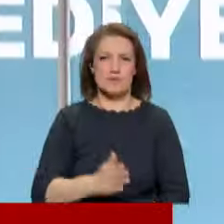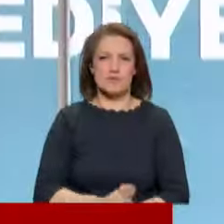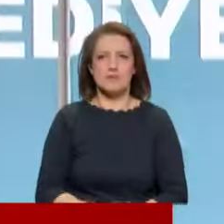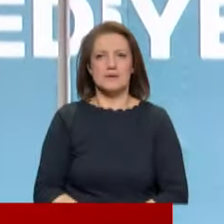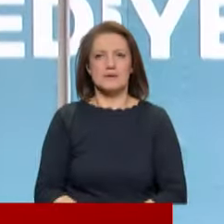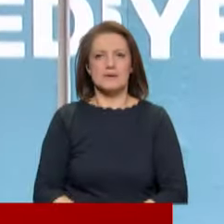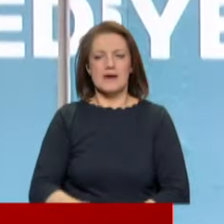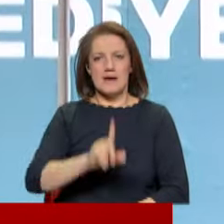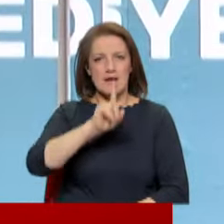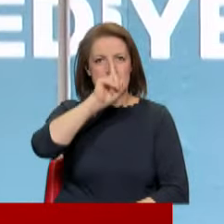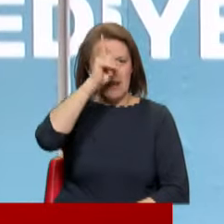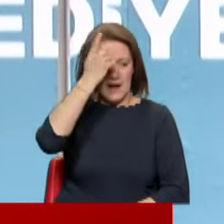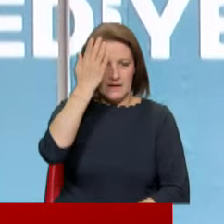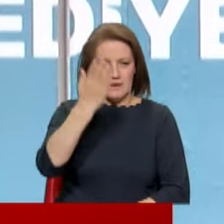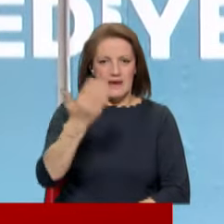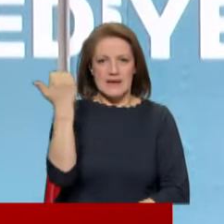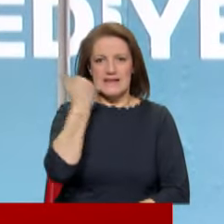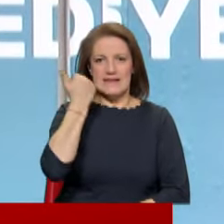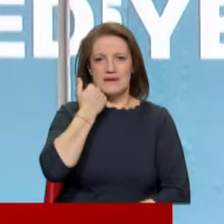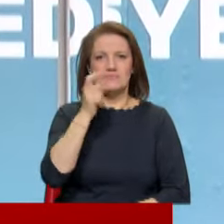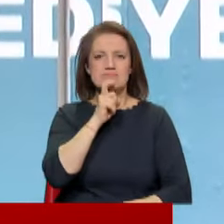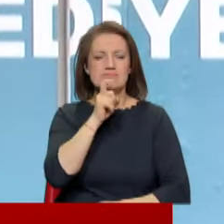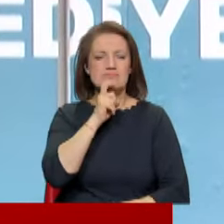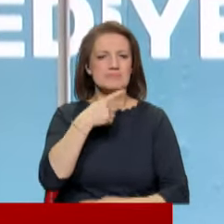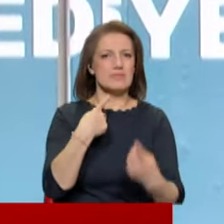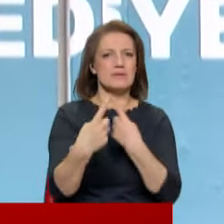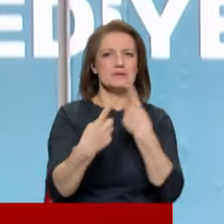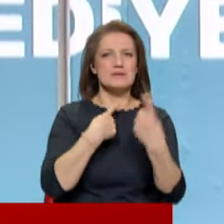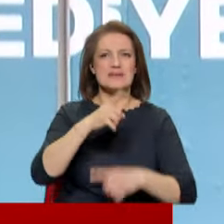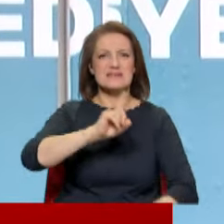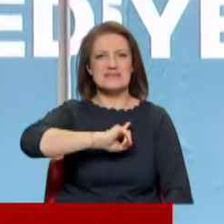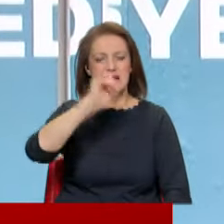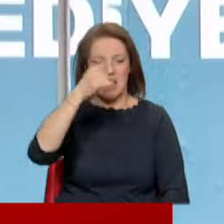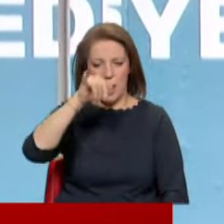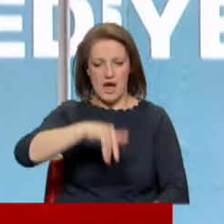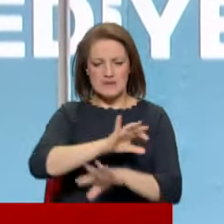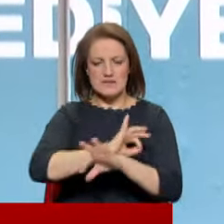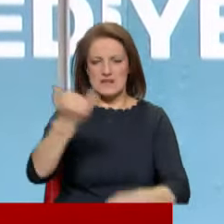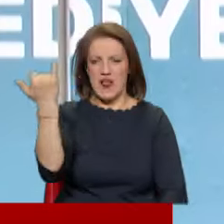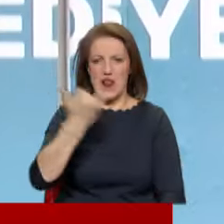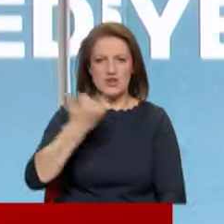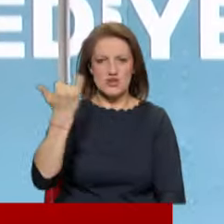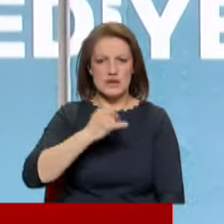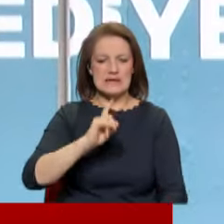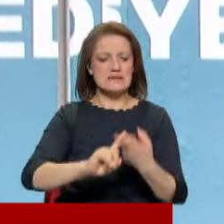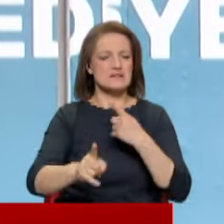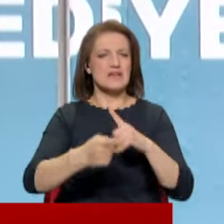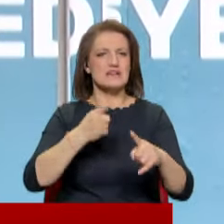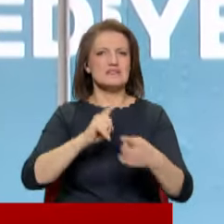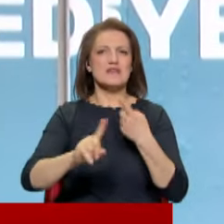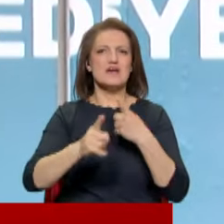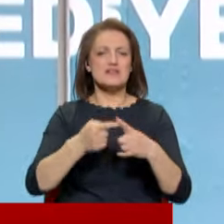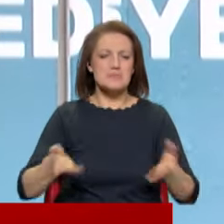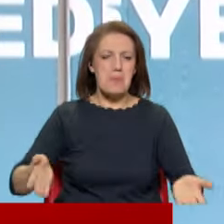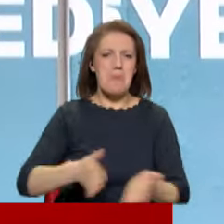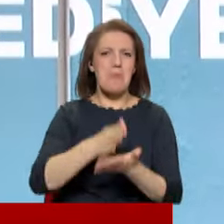verdi. Sadece yalan yanlış konuşarak, sadece haksızca eleştirerek siyaseti domine